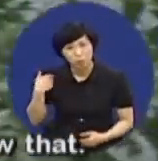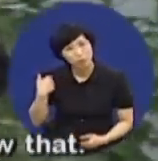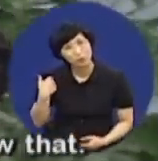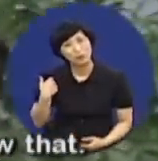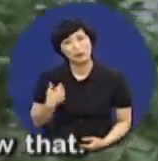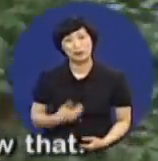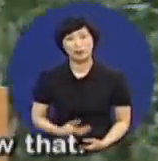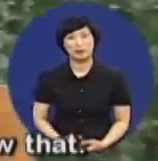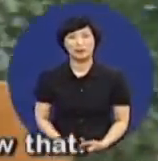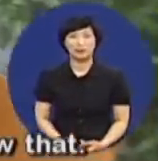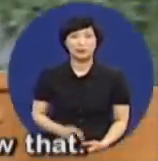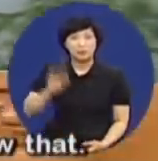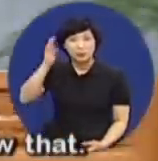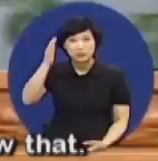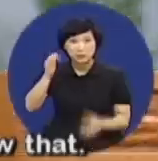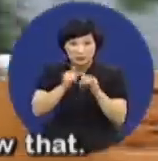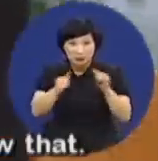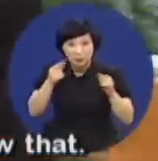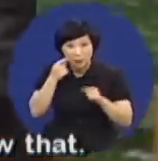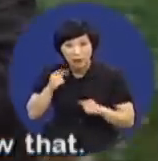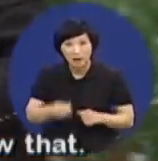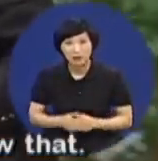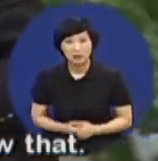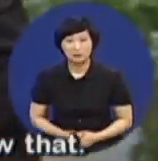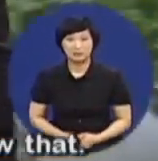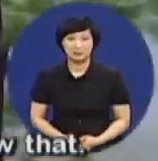この事実を知らないからです。